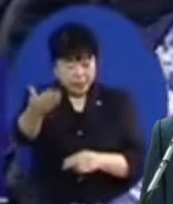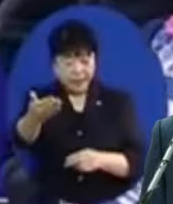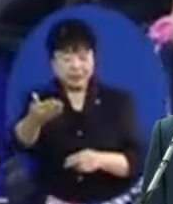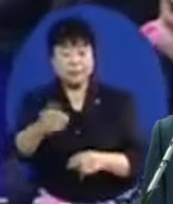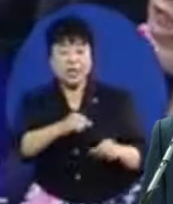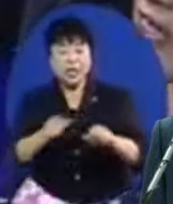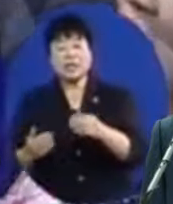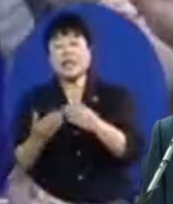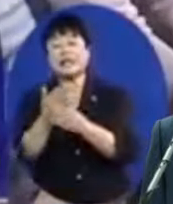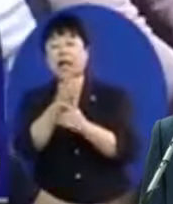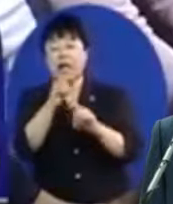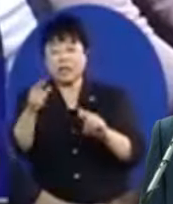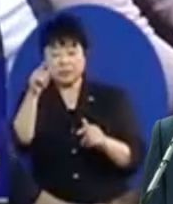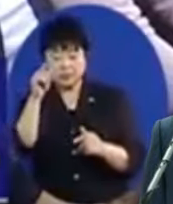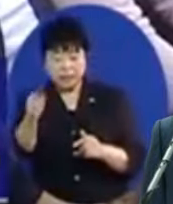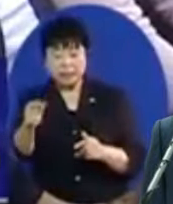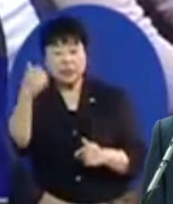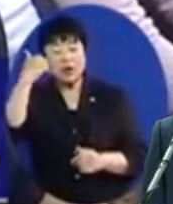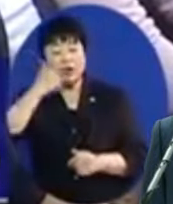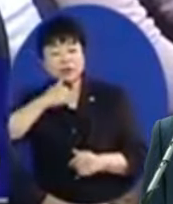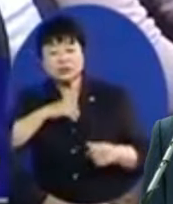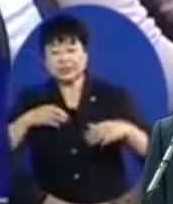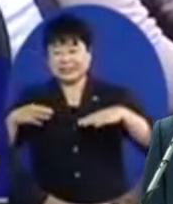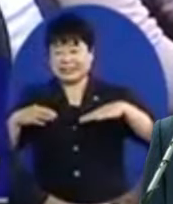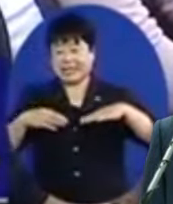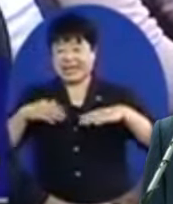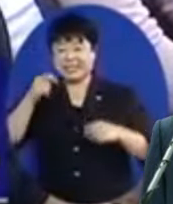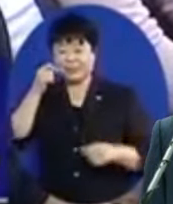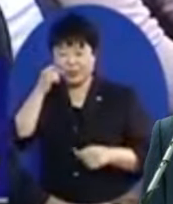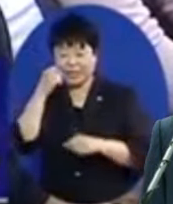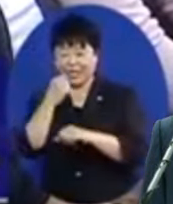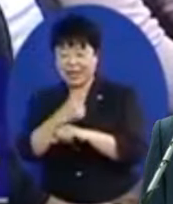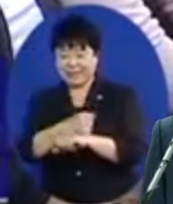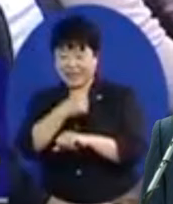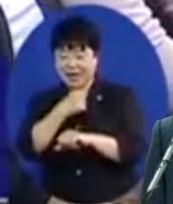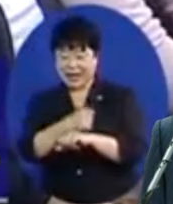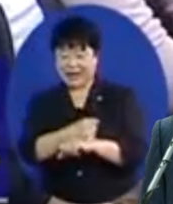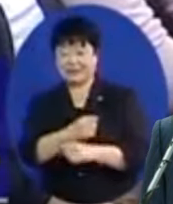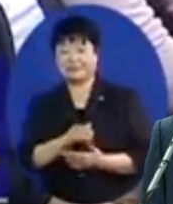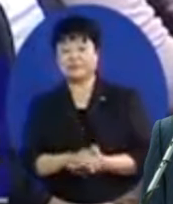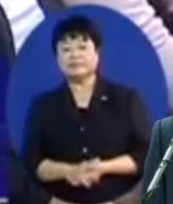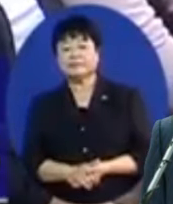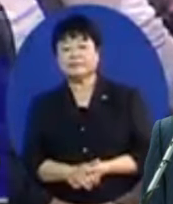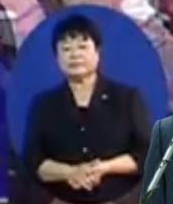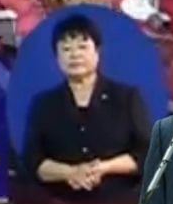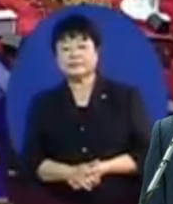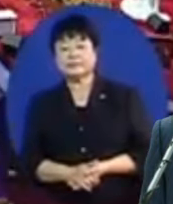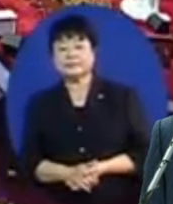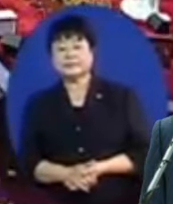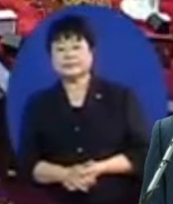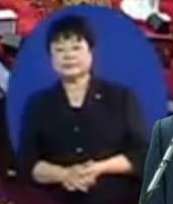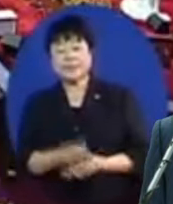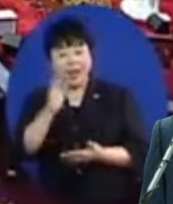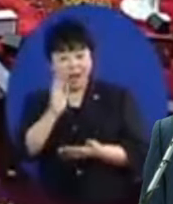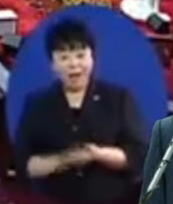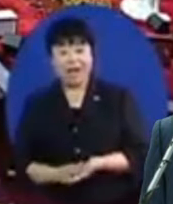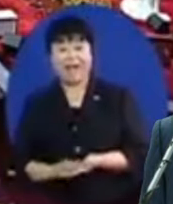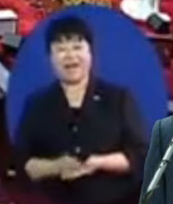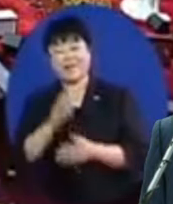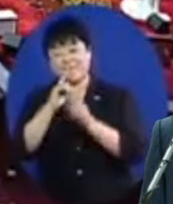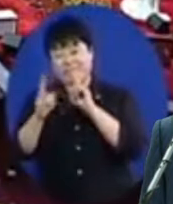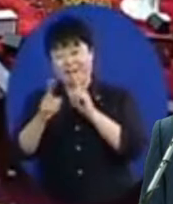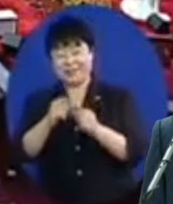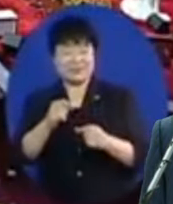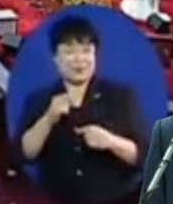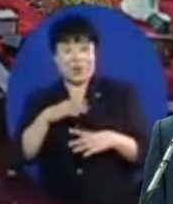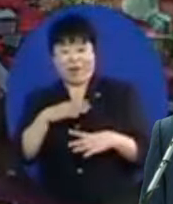선물이라. 행위에서 난 것이 아니니 이는 누구든지 자랑치 못하게 하니. 이야,